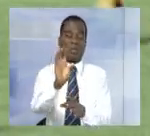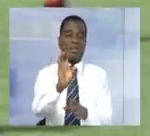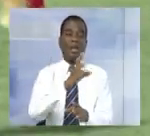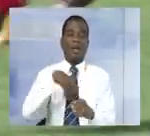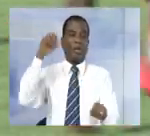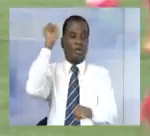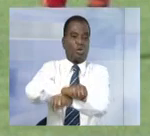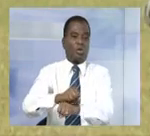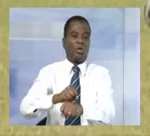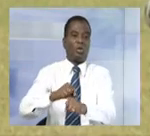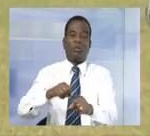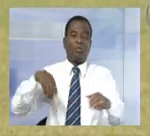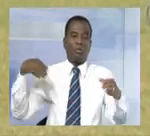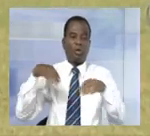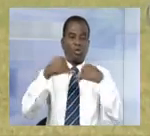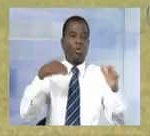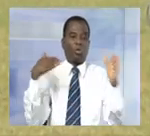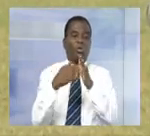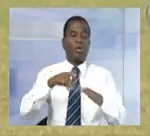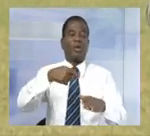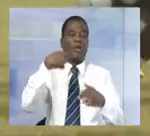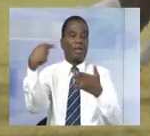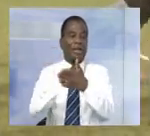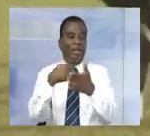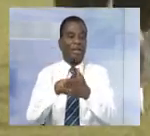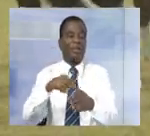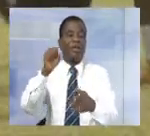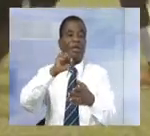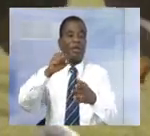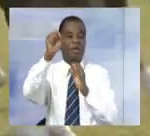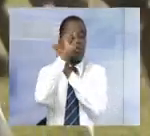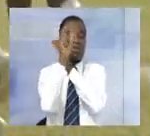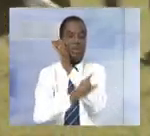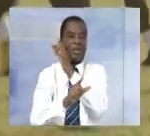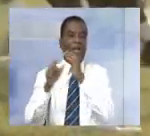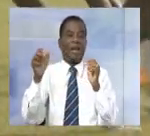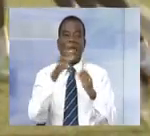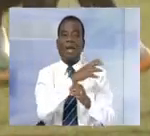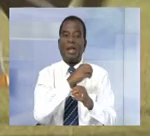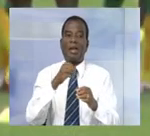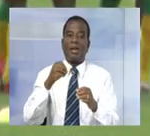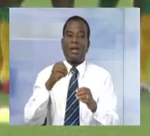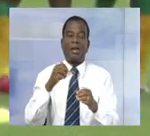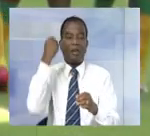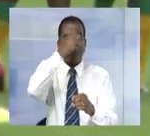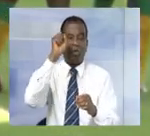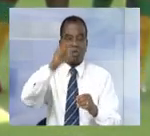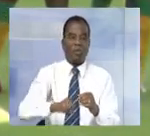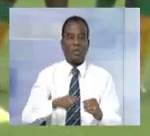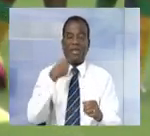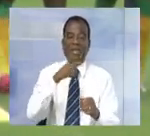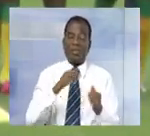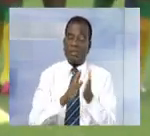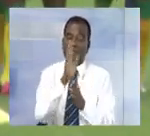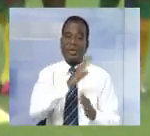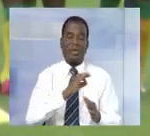le Ghana, qui a déjà 4 cannes à son palmarès, le Sénégal, bien décidé à renouer avec sa gloire passée, et l'Afrique du Sud en pleine confiance, après